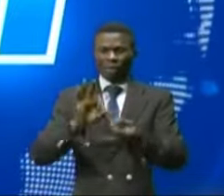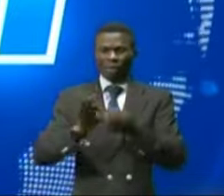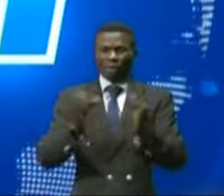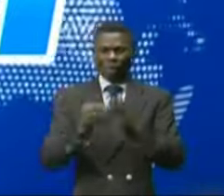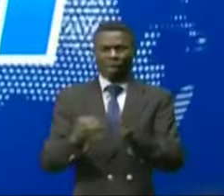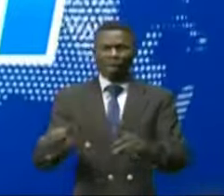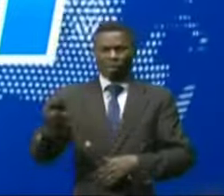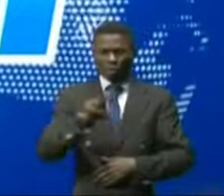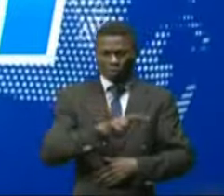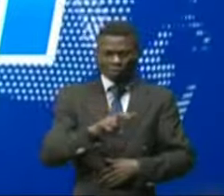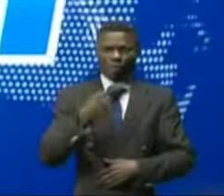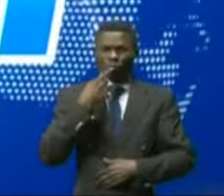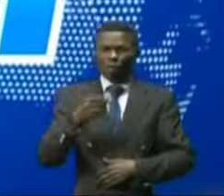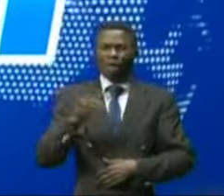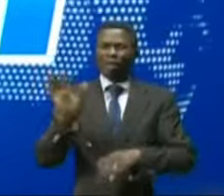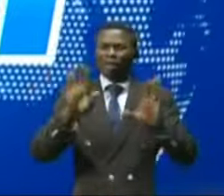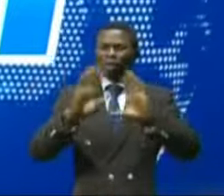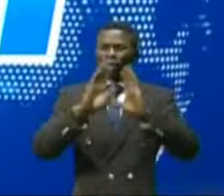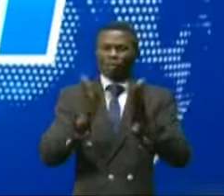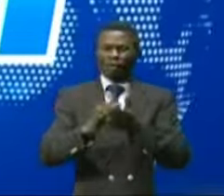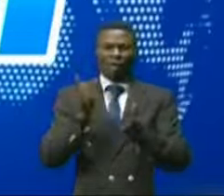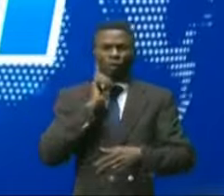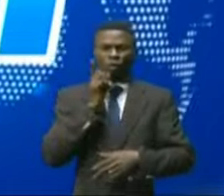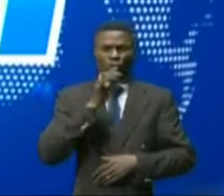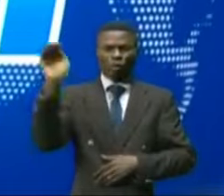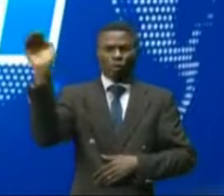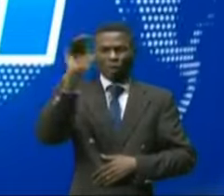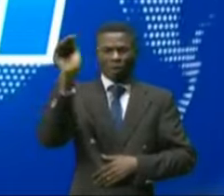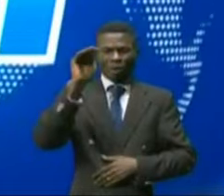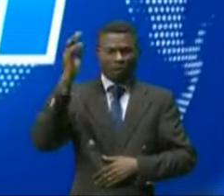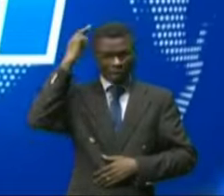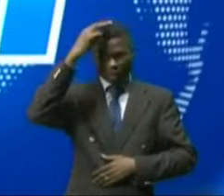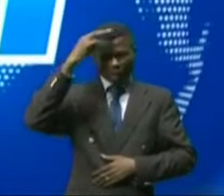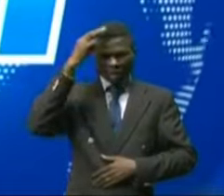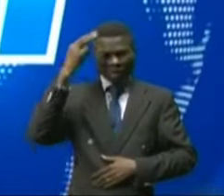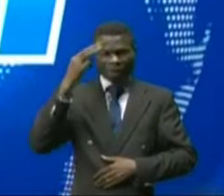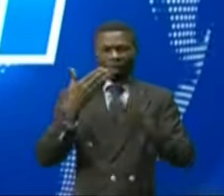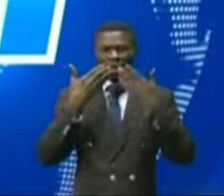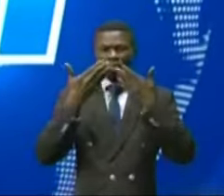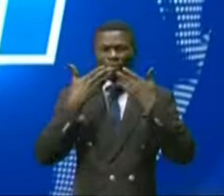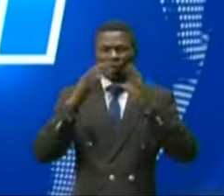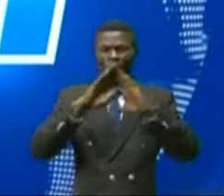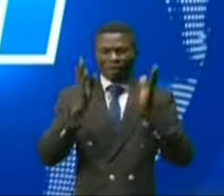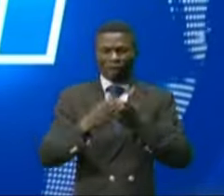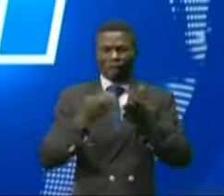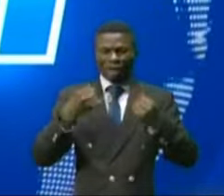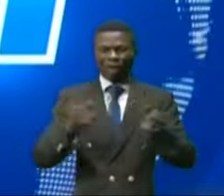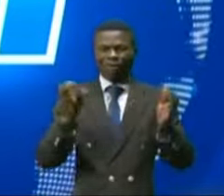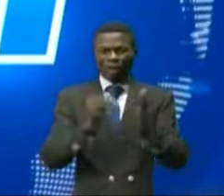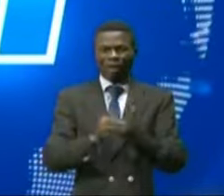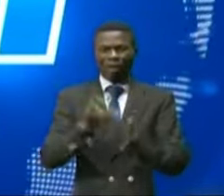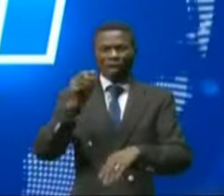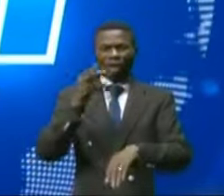Voka, André Djeka, Pascal Chisso, nous vous disons merci de l'avoir suivi. L'actualité